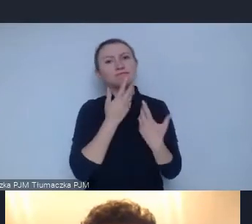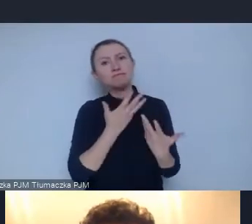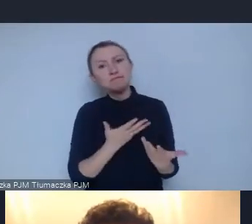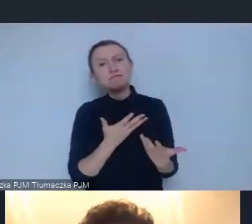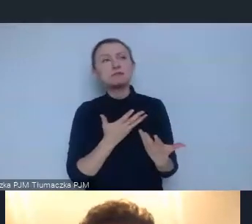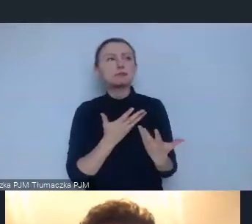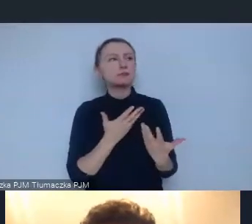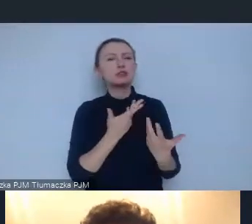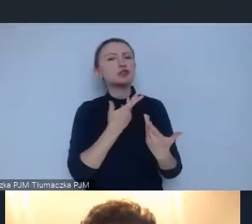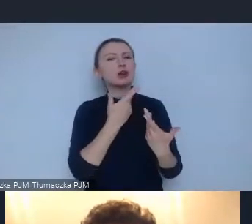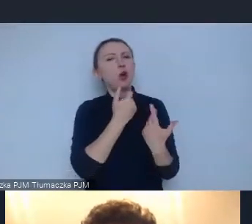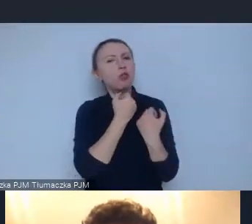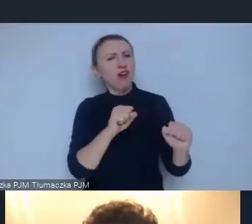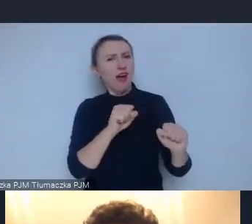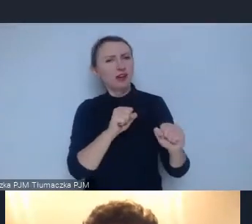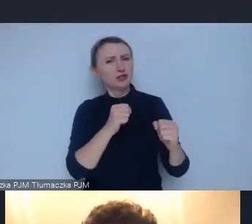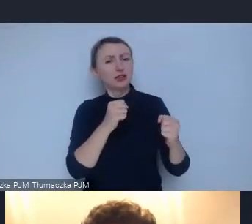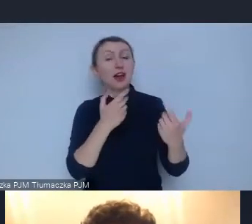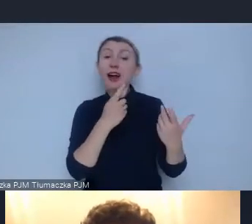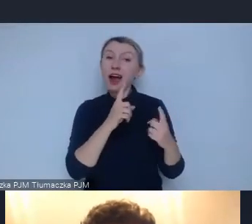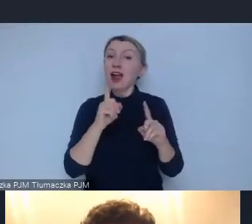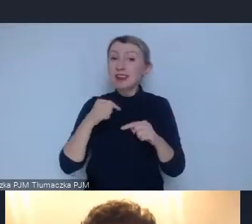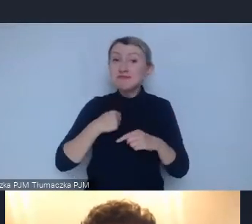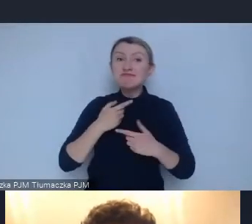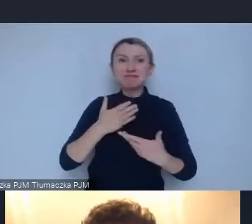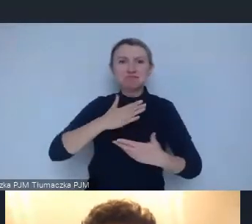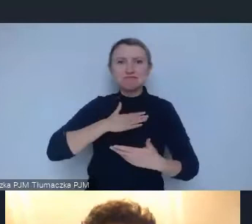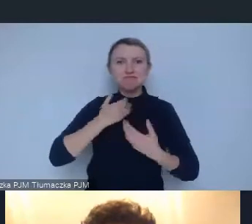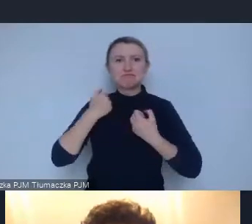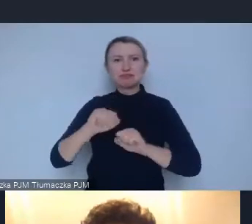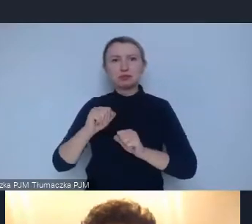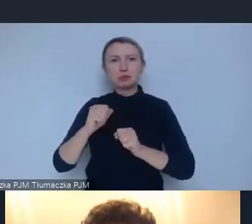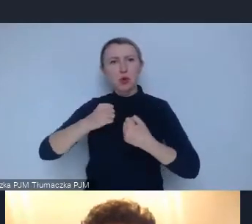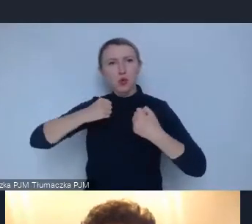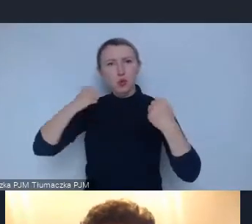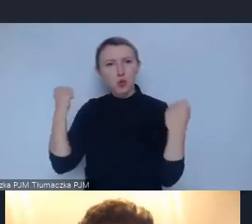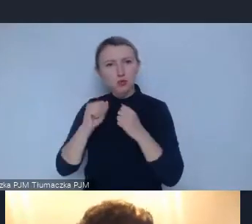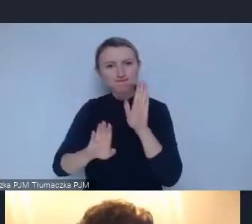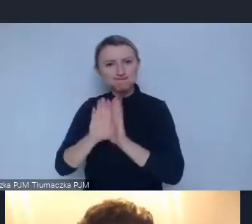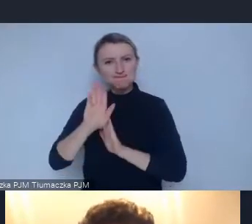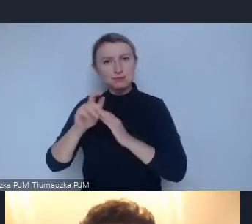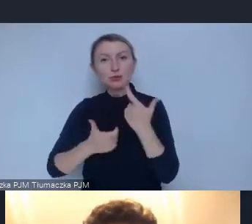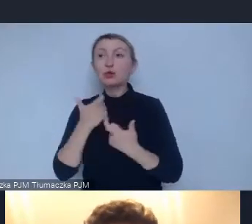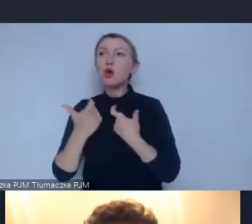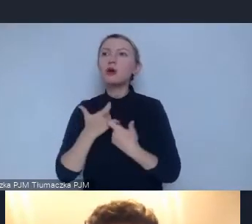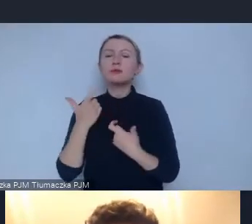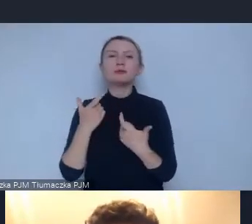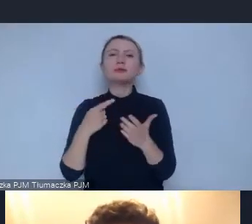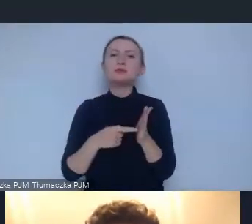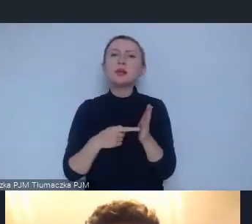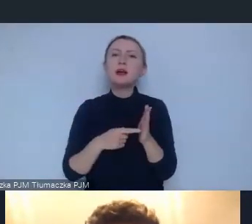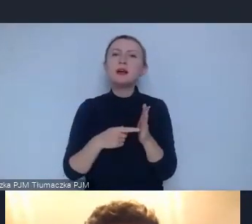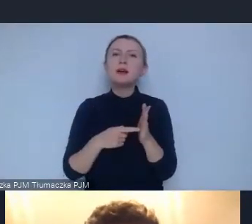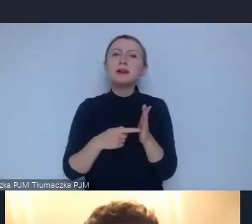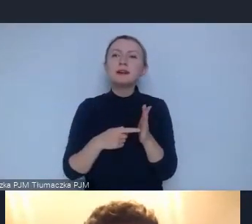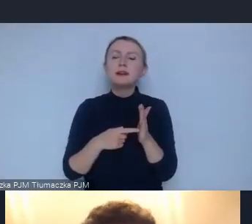za odważnym, za śmiałym, aby jednak ten duży krok, ten skok wykonać, bo bez niego to